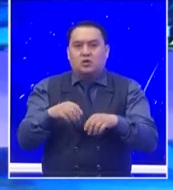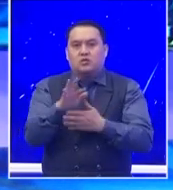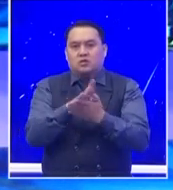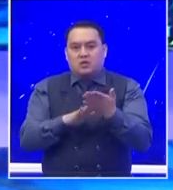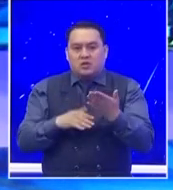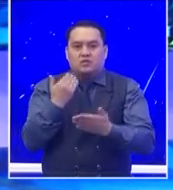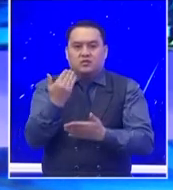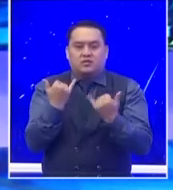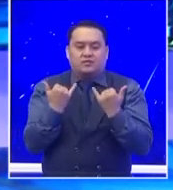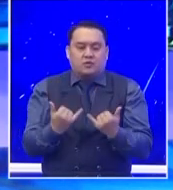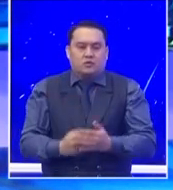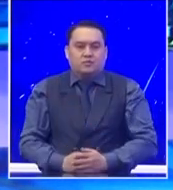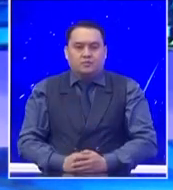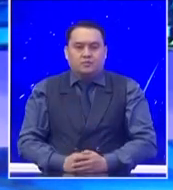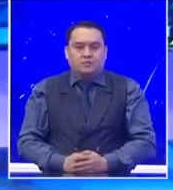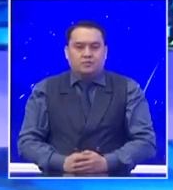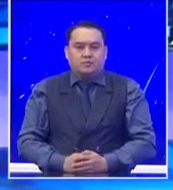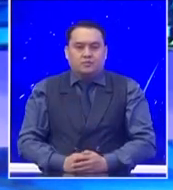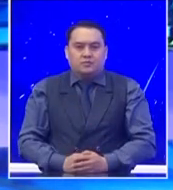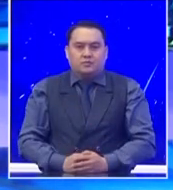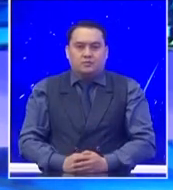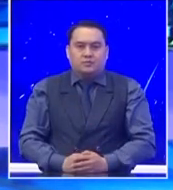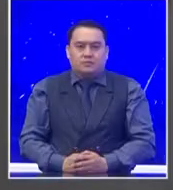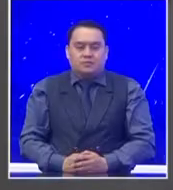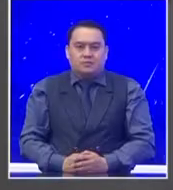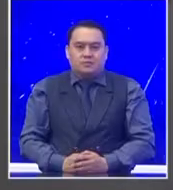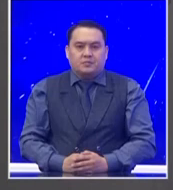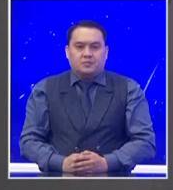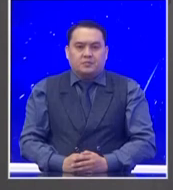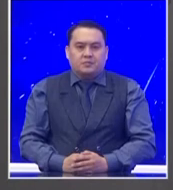примере героини нашего сегодняшнего сюжета.